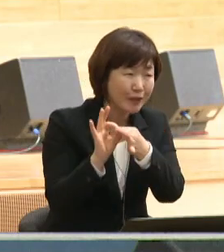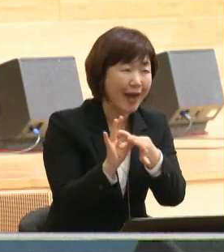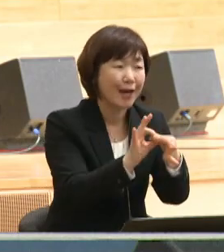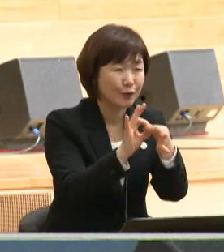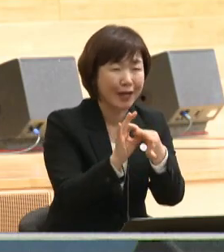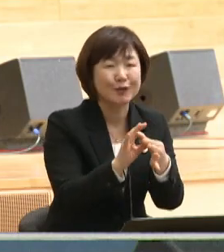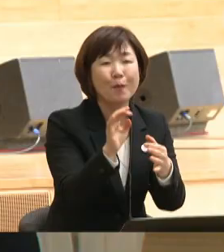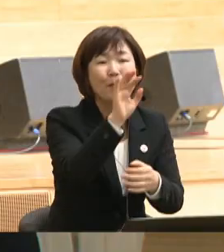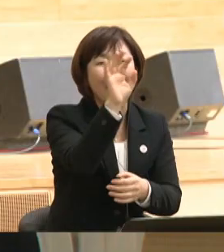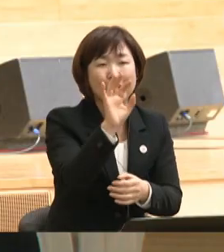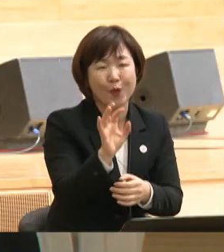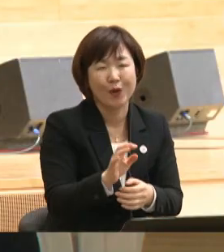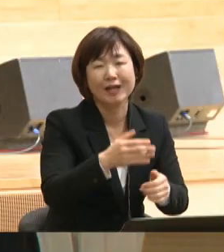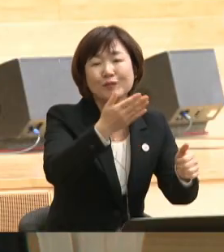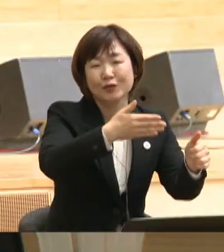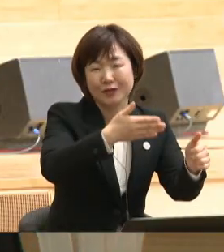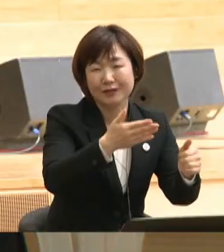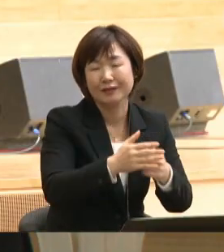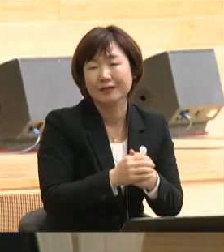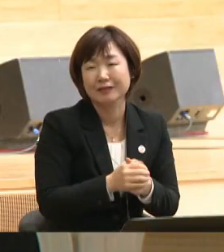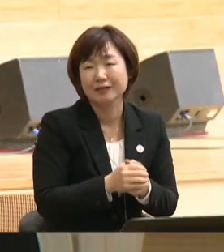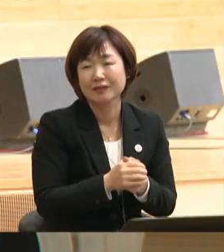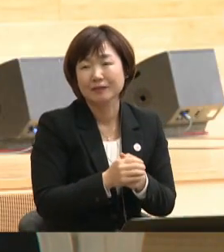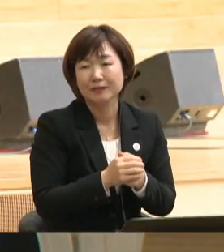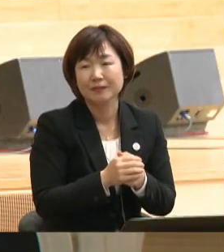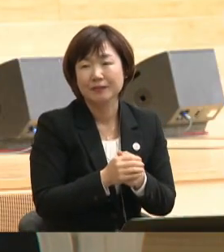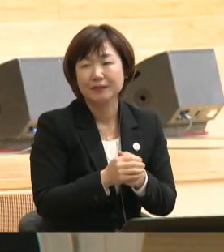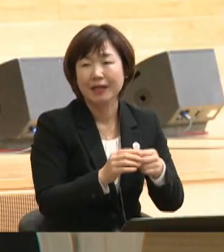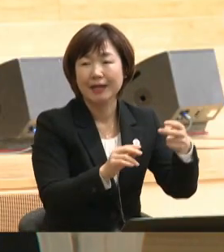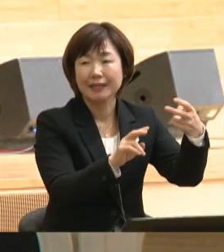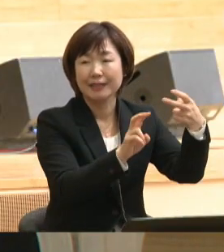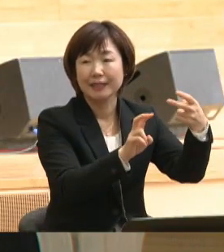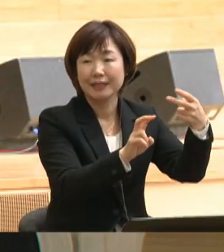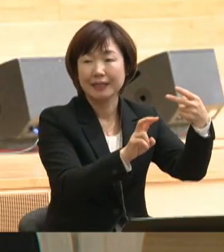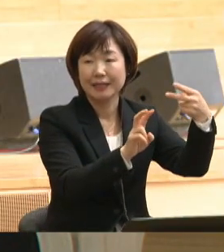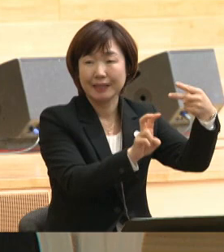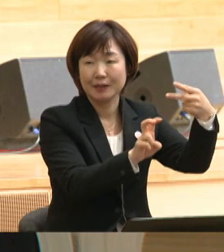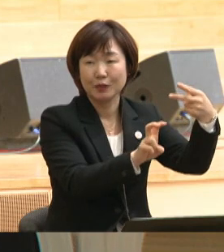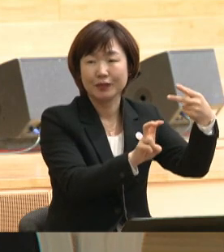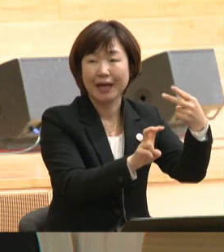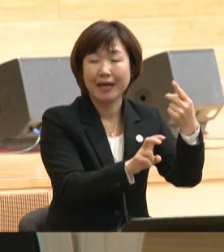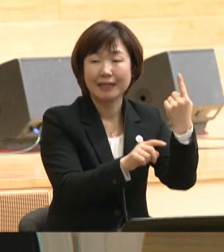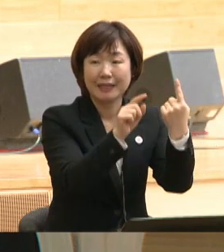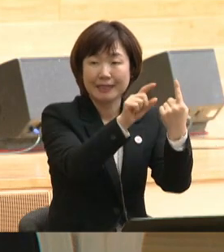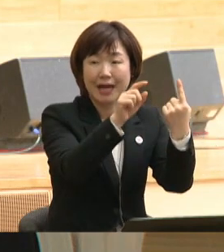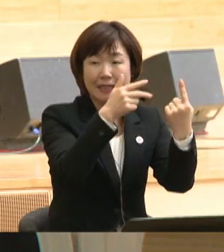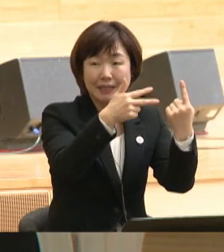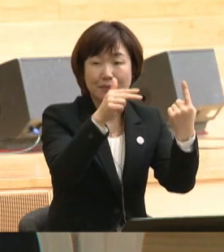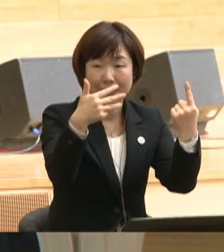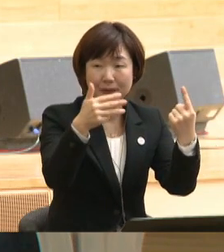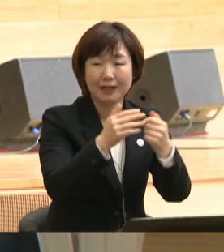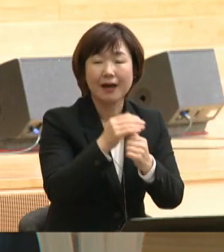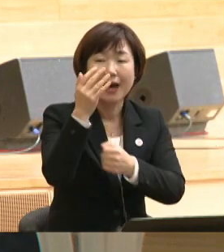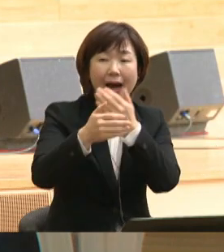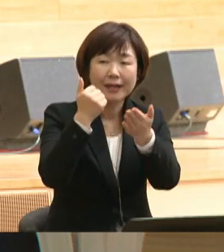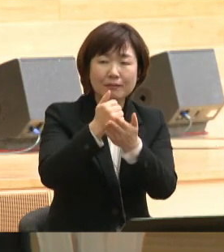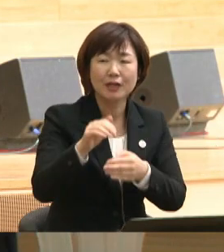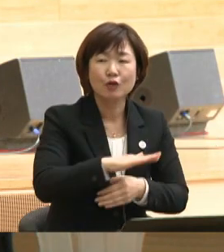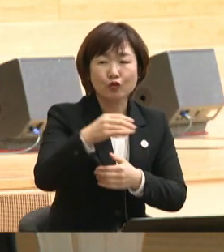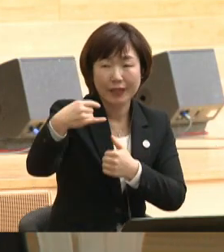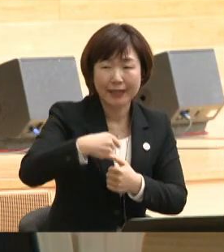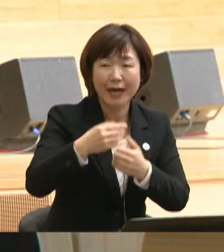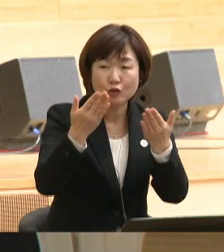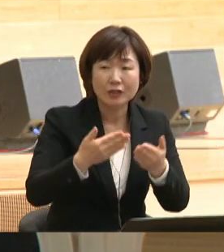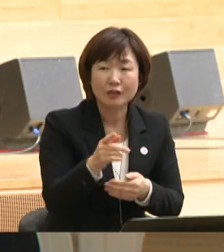다시 한번 말씀을 통해서 한번 확인해 볼까요 자 디모데후서 1장 7절과 8절 말씀 한번 더 읽겠습니다 시작 하나님이 우리에게